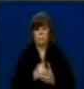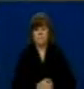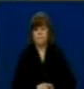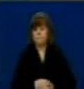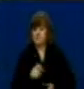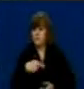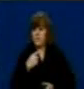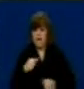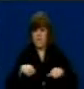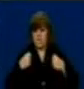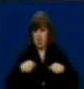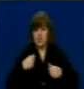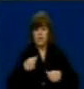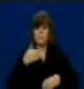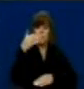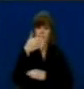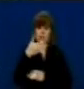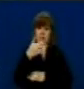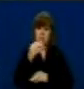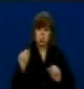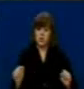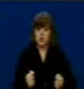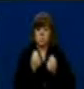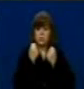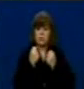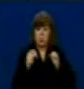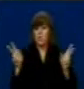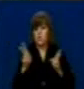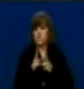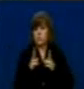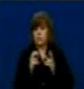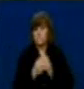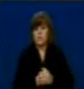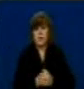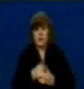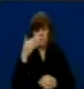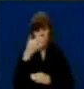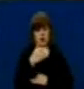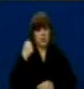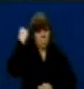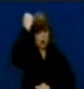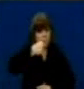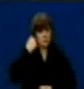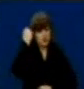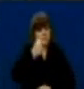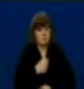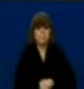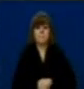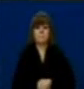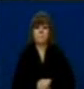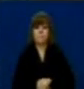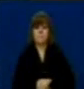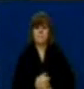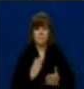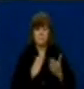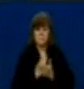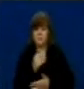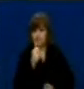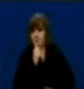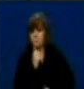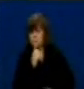Prandaj, edhe jeta këtyre bizneseve është edhe vështirë edhe shkurtër. Biznesin në Kosovë konsideron mungesën e qasjes në